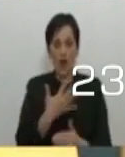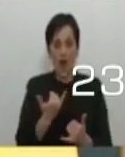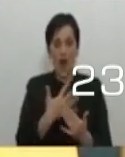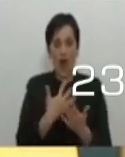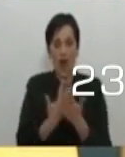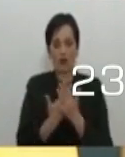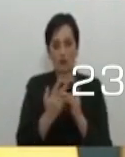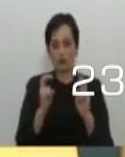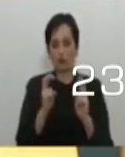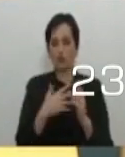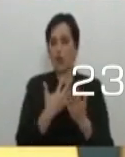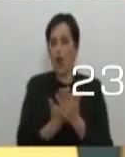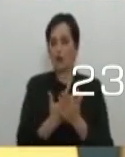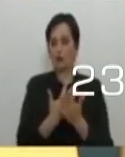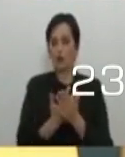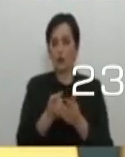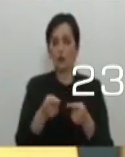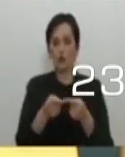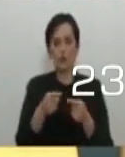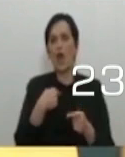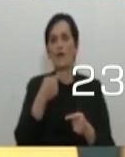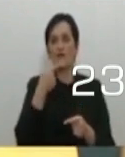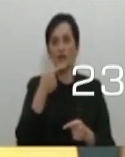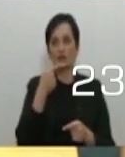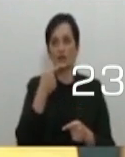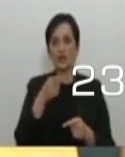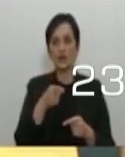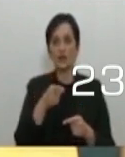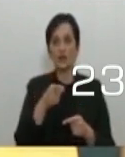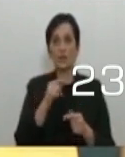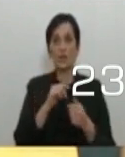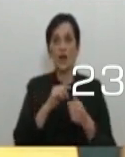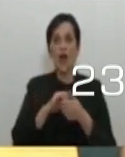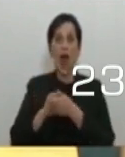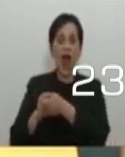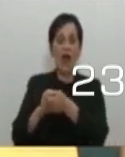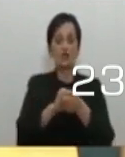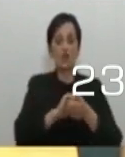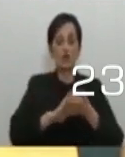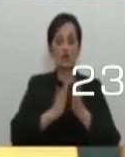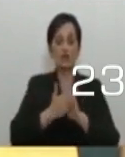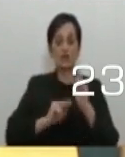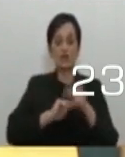ეს თემა ყოველთვის აქტუალური უნდა იყოს ამ კუთხით ვიტყვი ამ რაკურსით ასოცირების